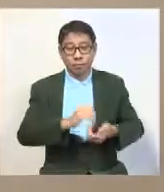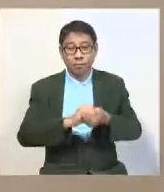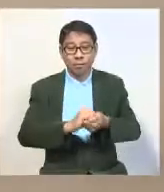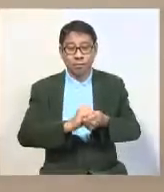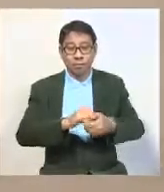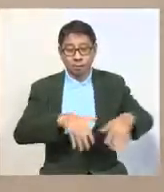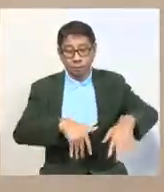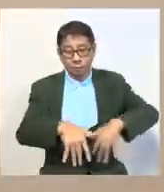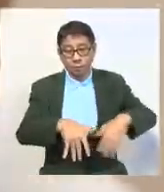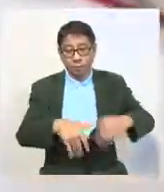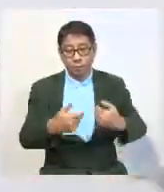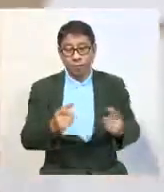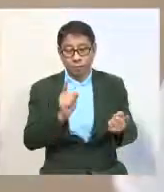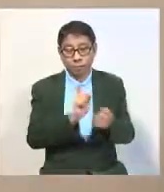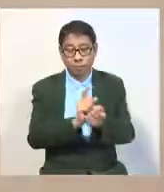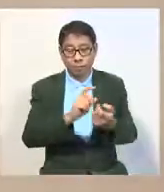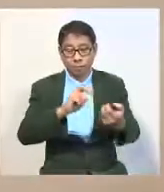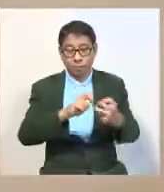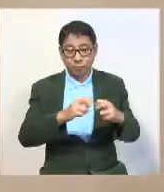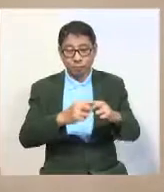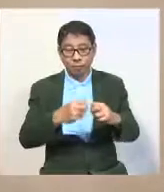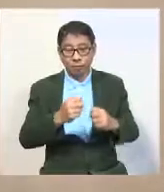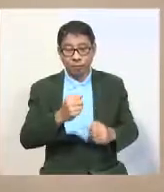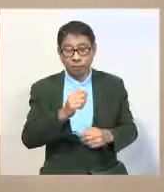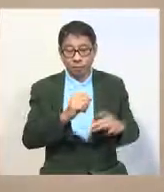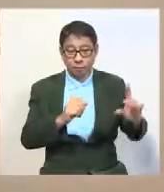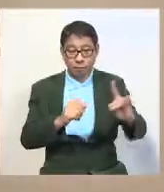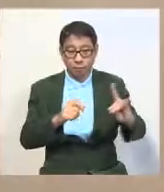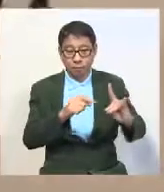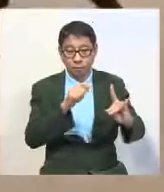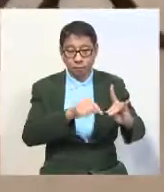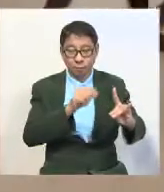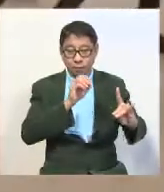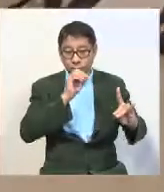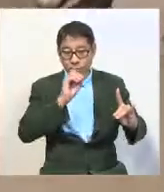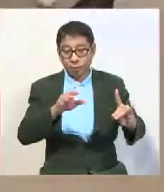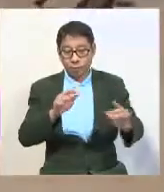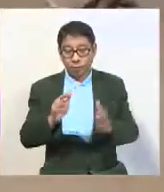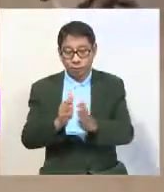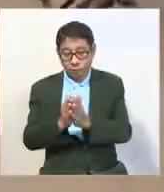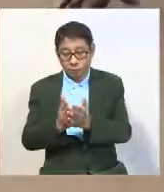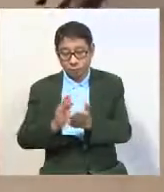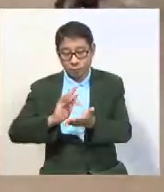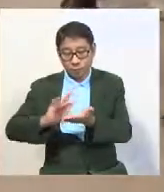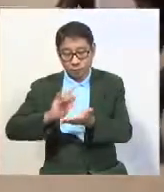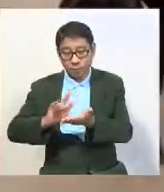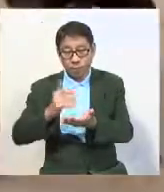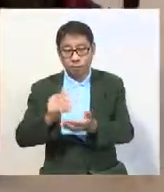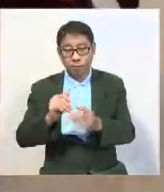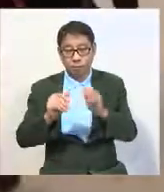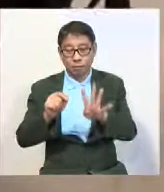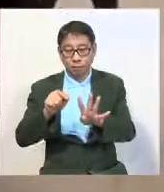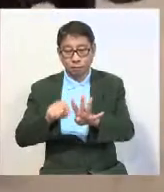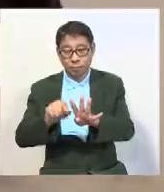ร่วมมือจากประชาชนหากพบเห็นการกระทำผิดด้านปศุสัตว์ให้แจ้งเบาะแสผ่านแอปพลิเคชัน DLD